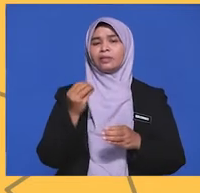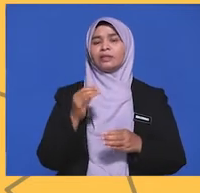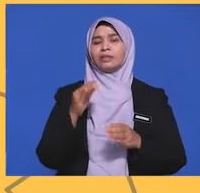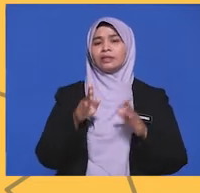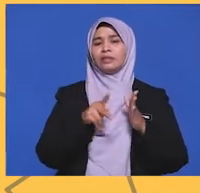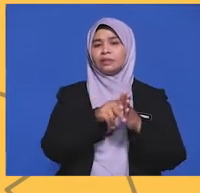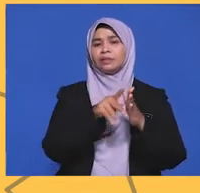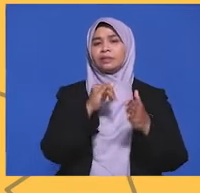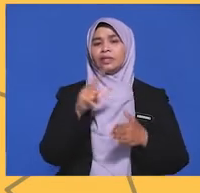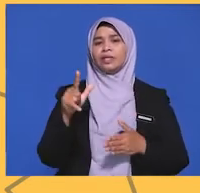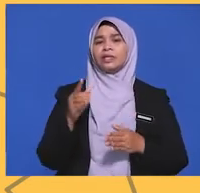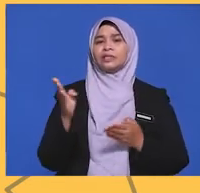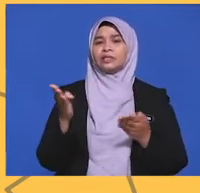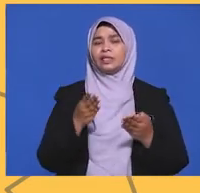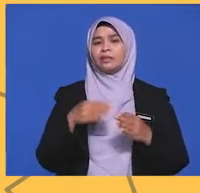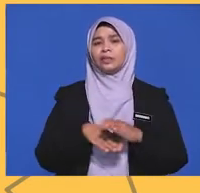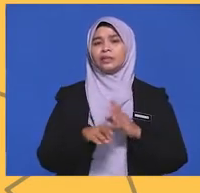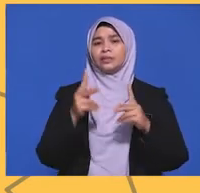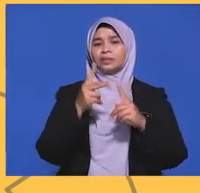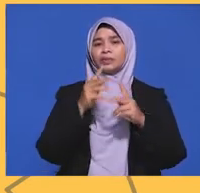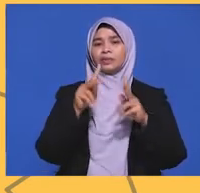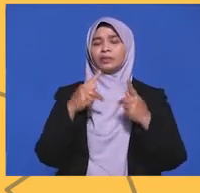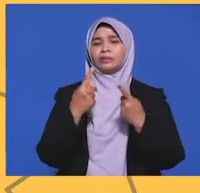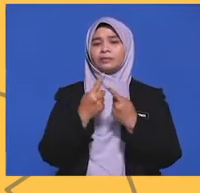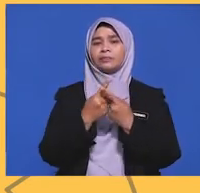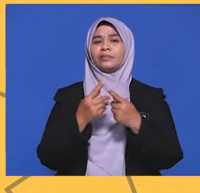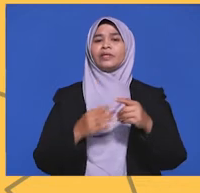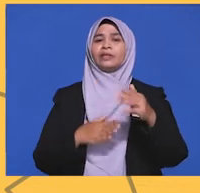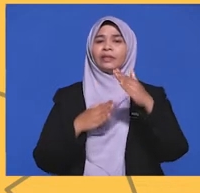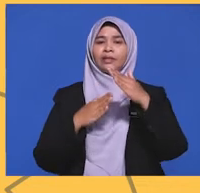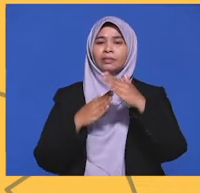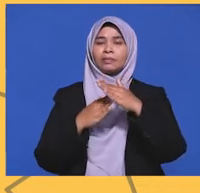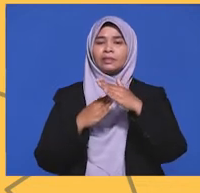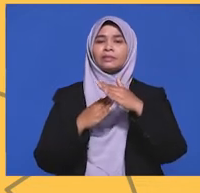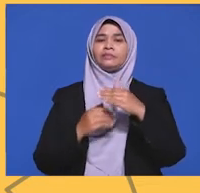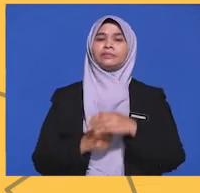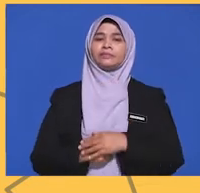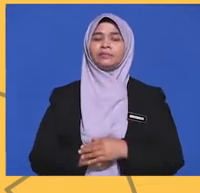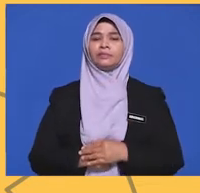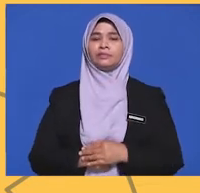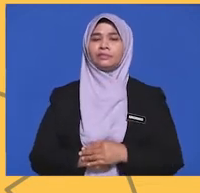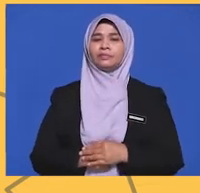dipaparkan ialah sila masuk ke kelas. Tamat jika. Tamat.